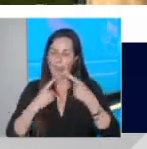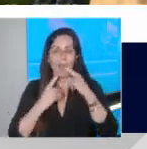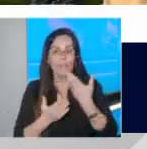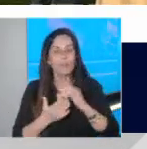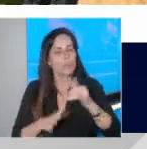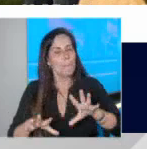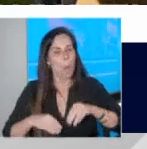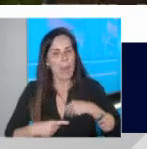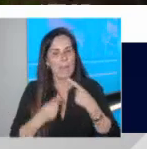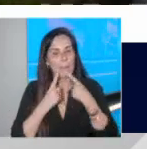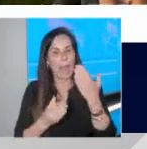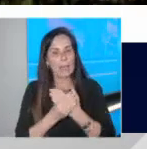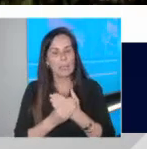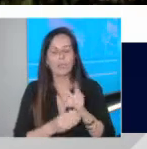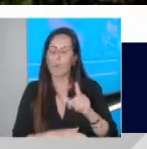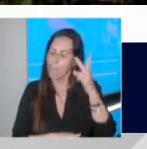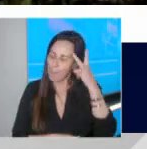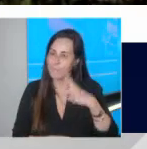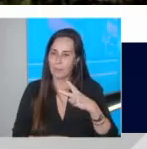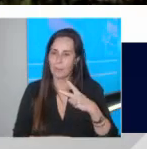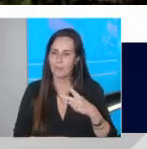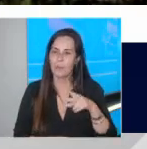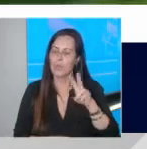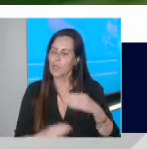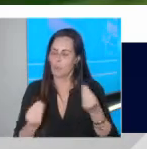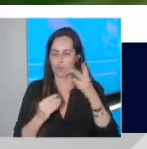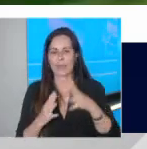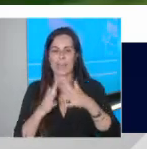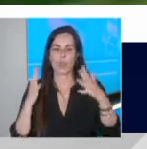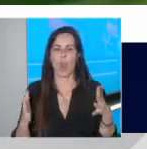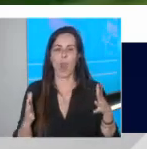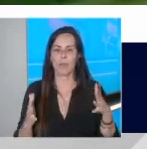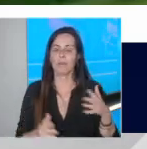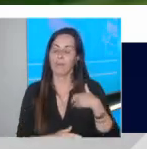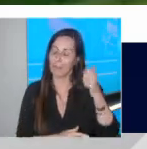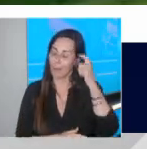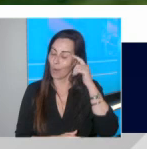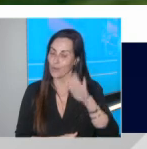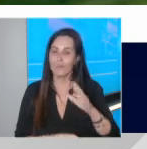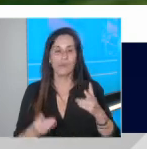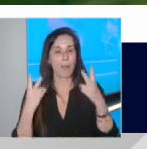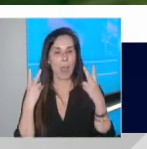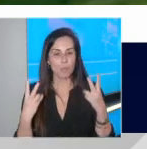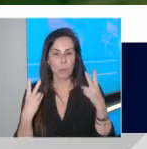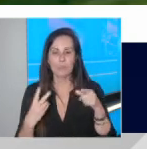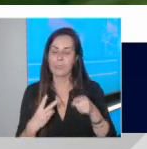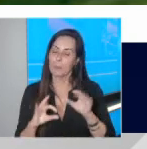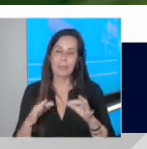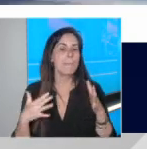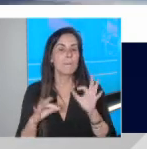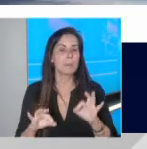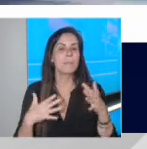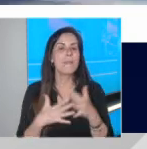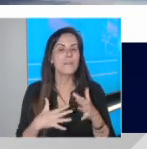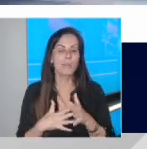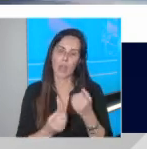העובדה שהוא כן מוכן, זה כי הוא מבין, כמו שאמרת, שיש פה משהו רחב יותר, אני חושב שהמשמעות היא שזה מבחן, זה